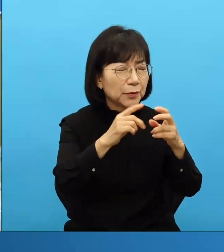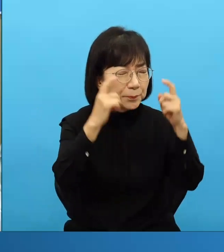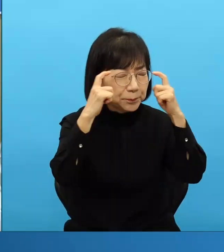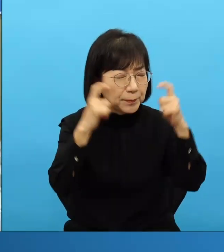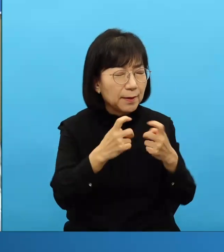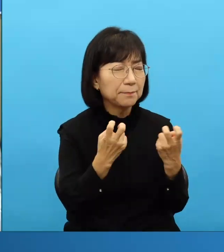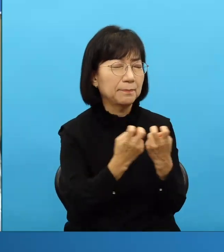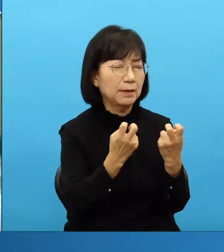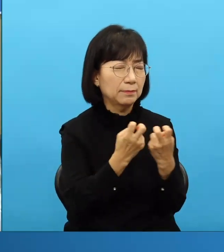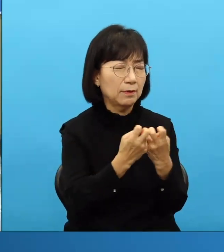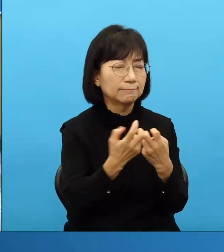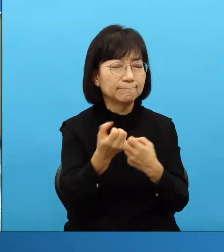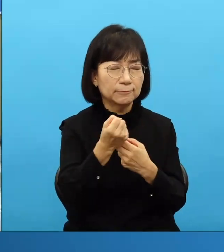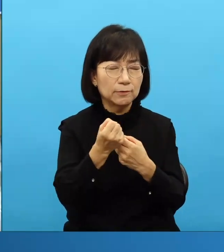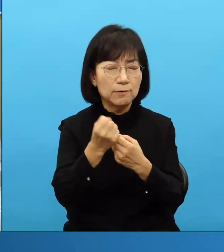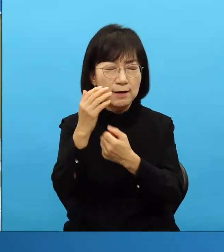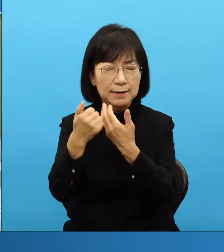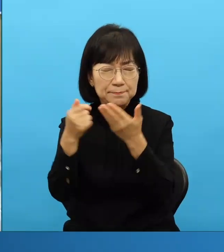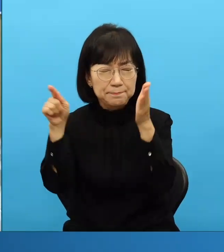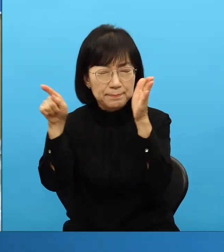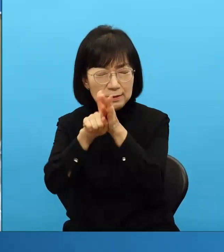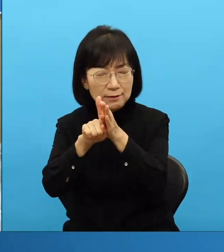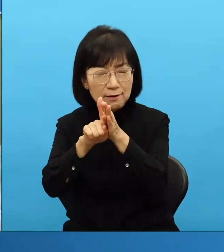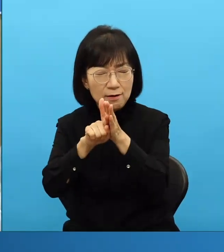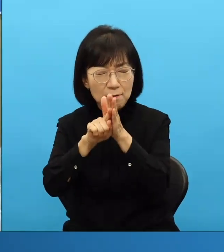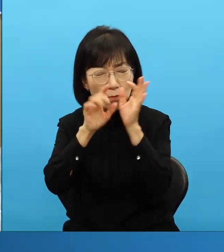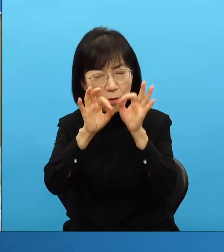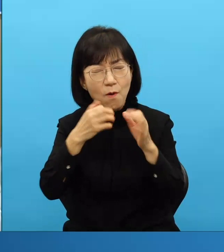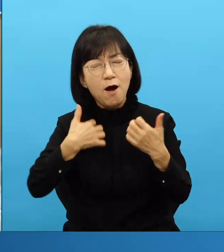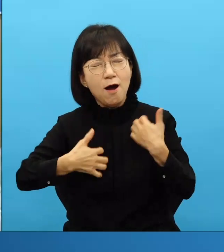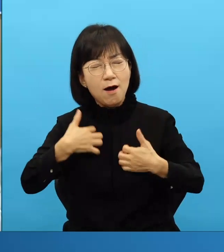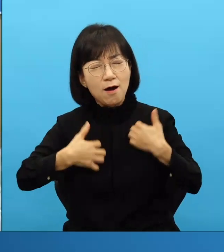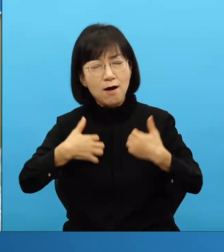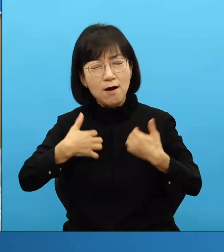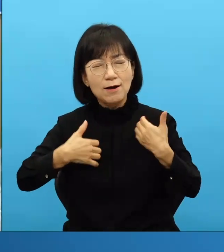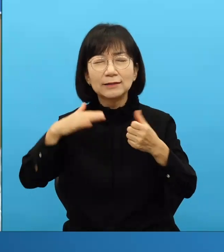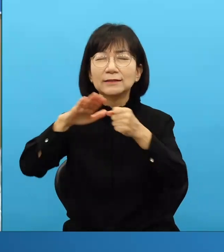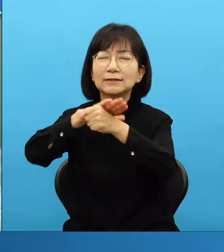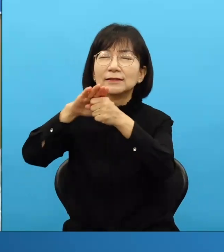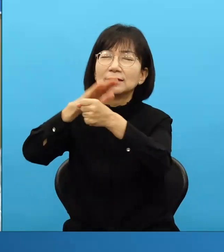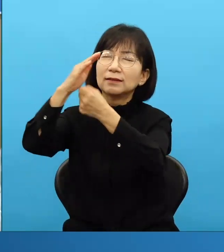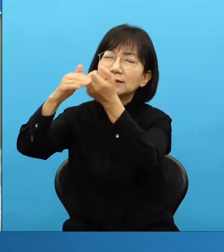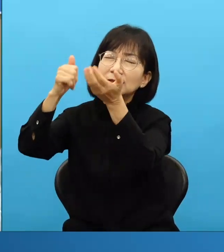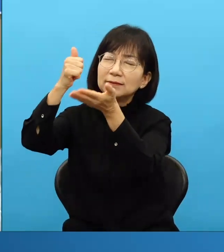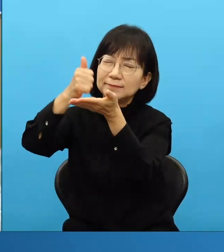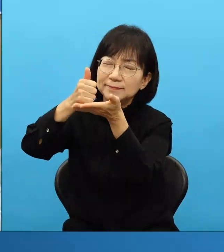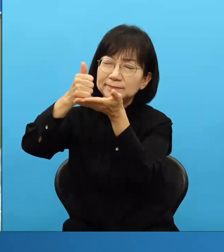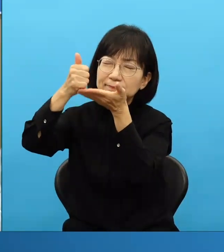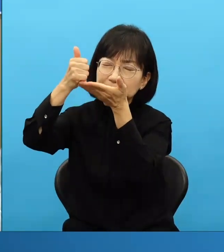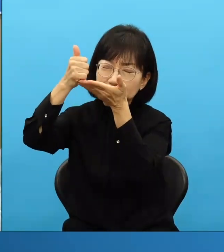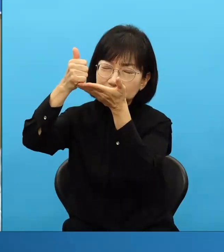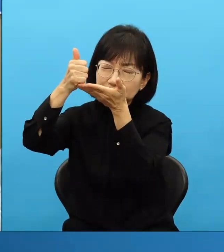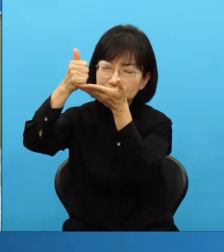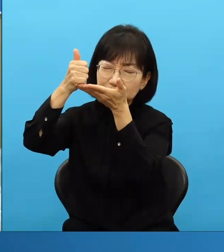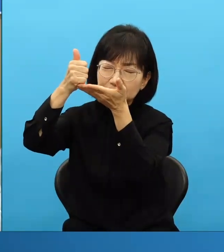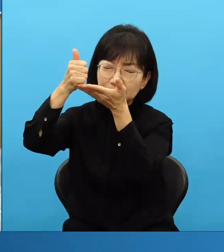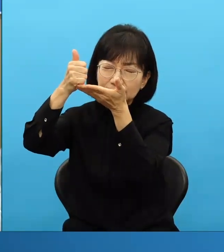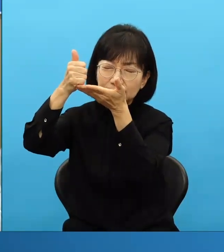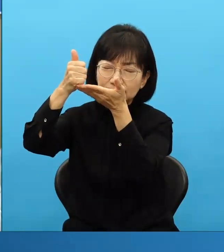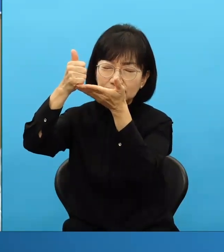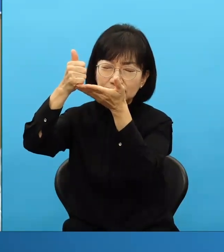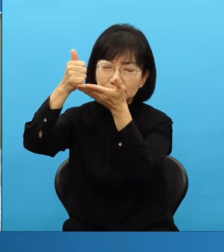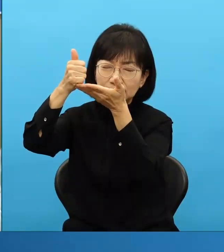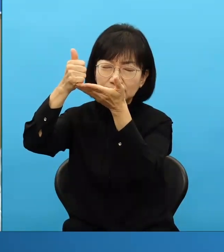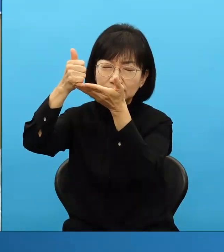구원하시기를 기뻐하셨던 사랑의 하나님, God of love, who cannot be understood through human wisdom, you have allowed us to believe